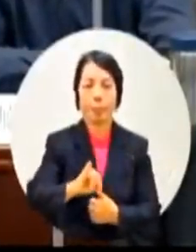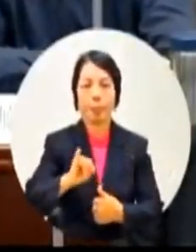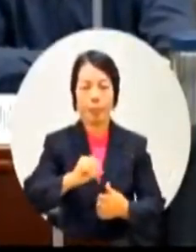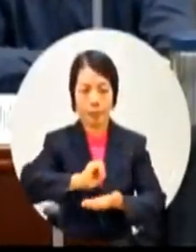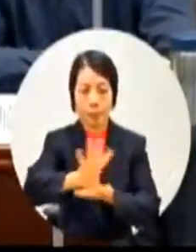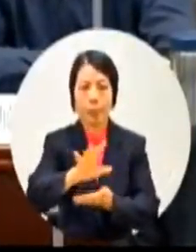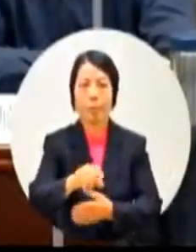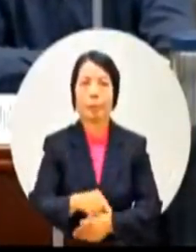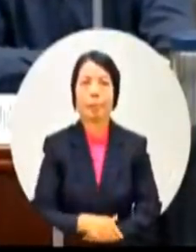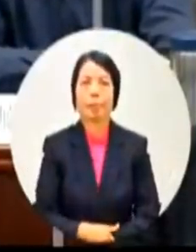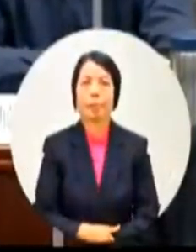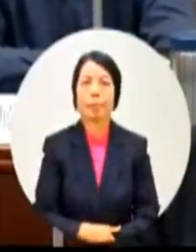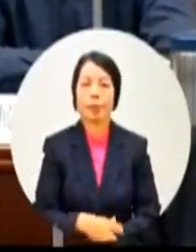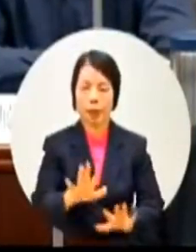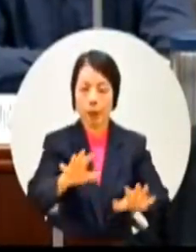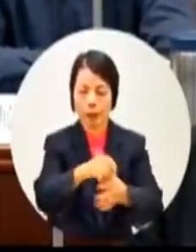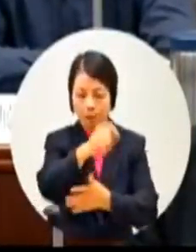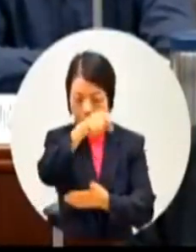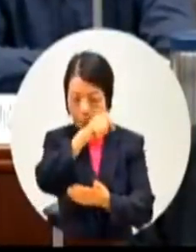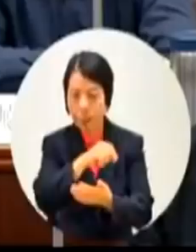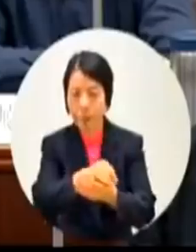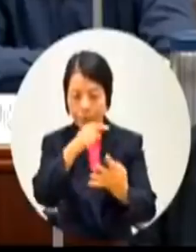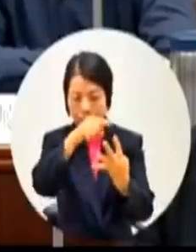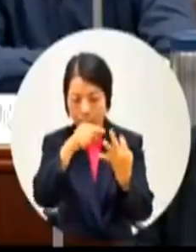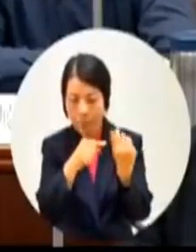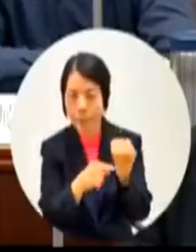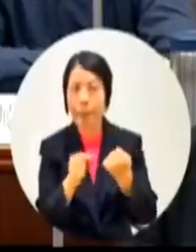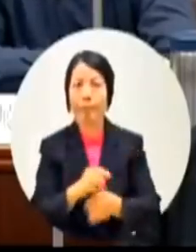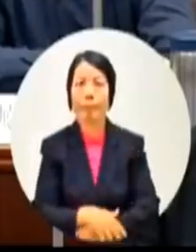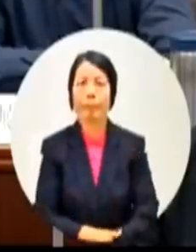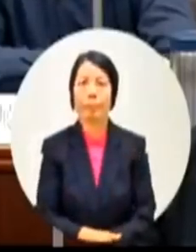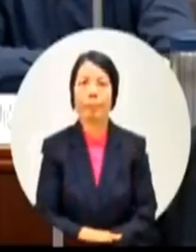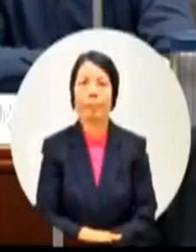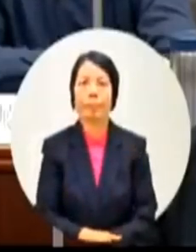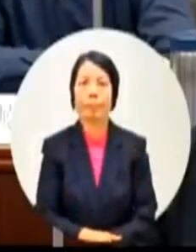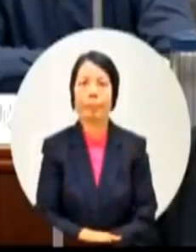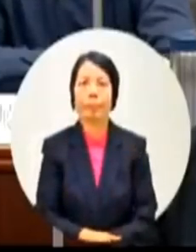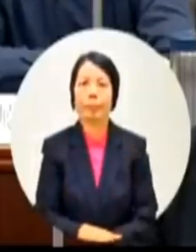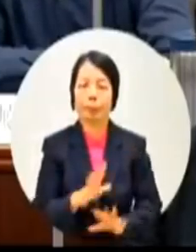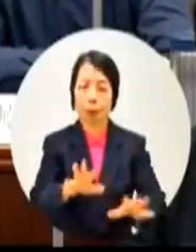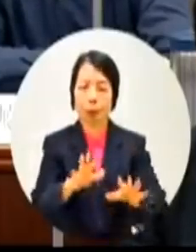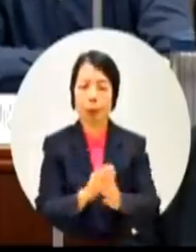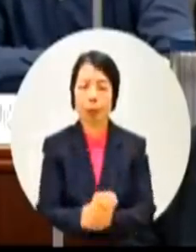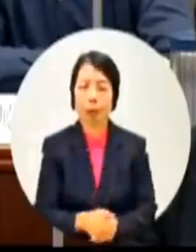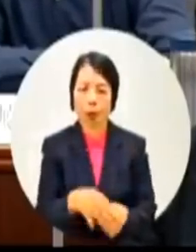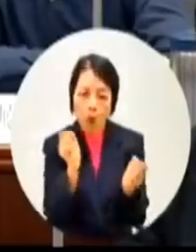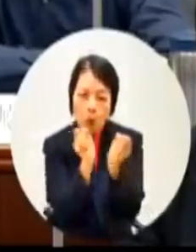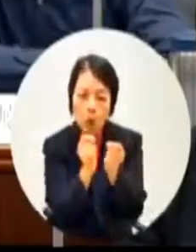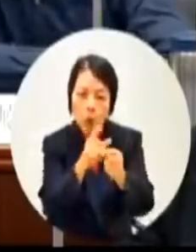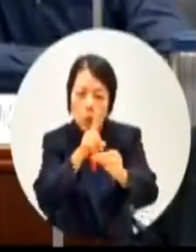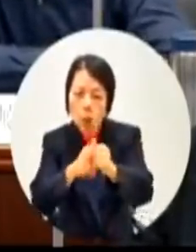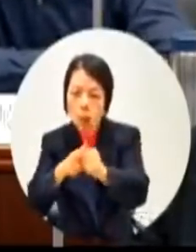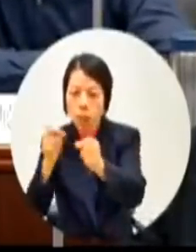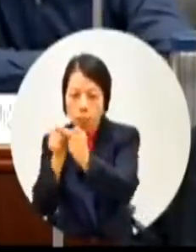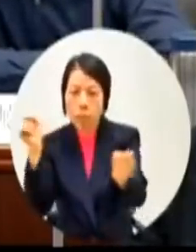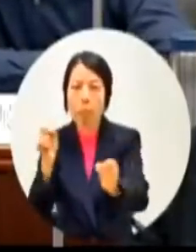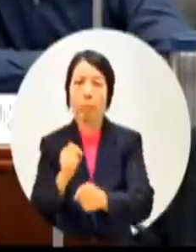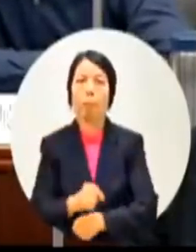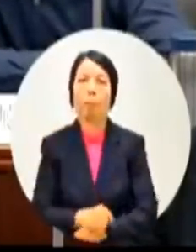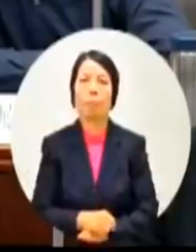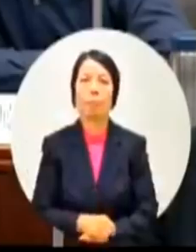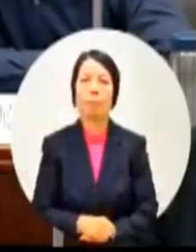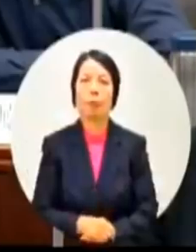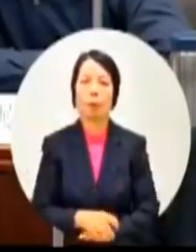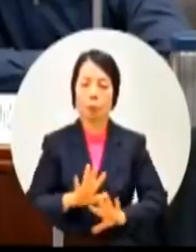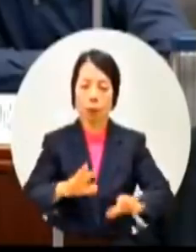的， 你刚刚对起这一条 就没搞。短中长啊，我也是提出一个宣示性，我也是落实